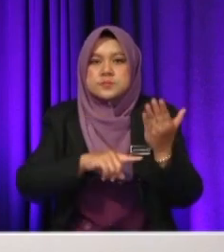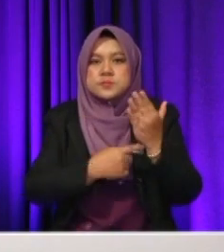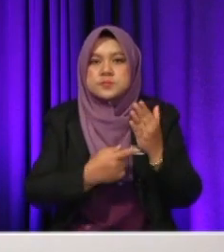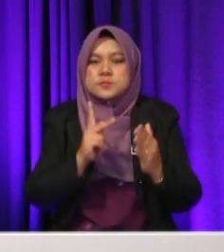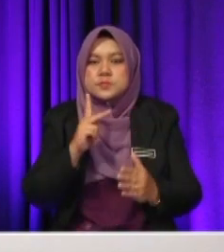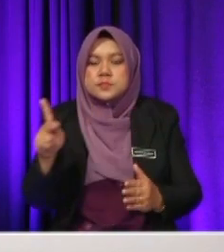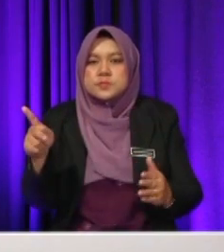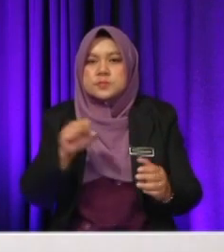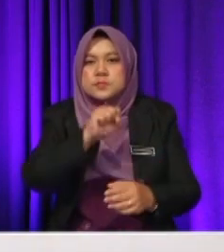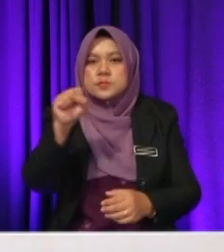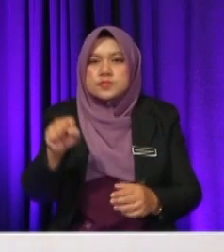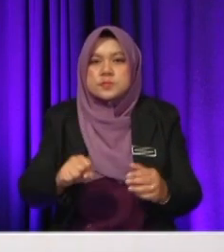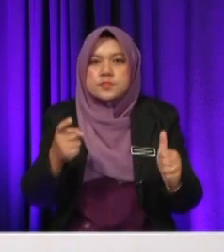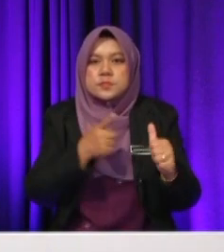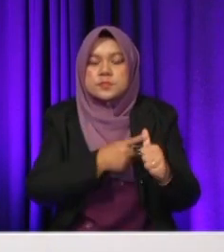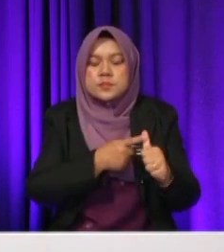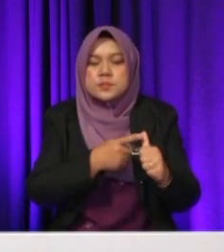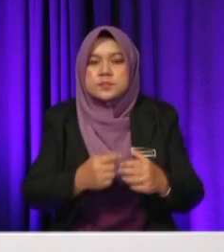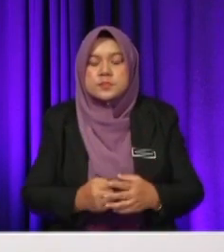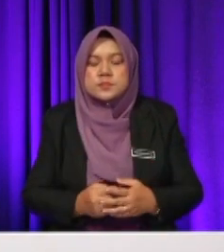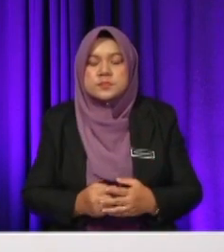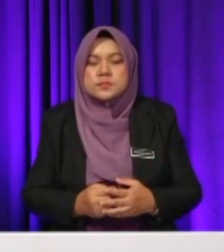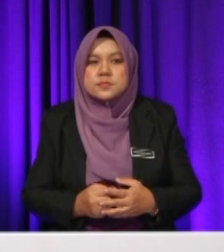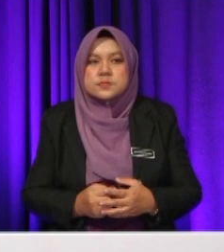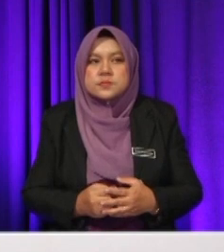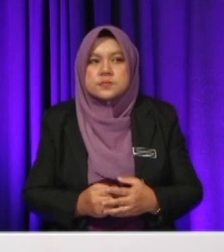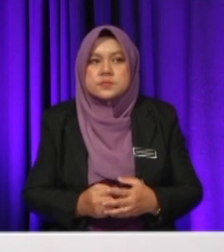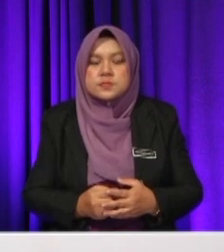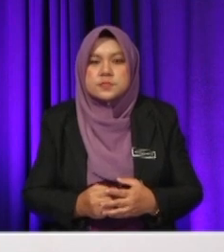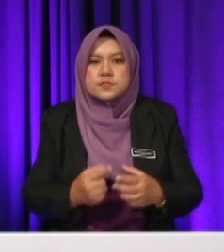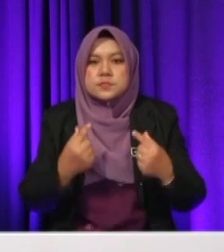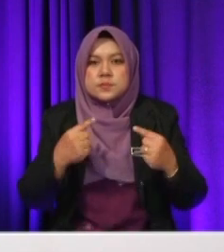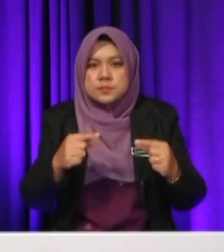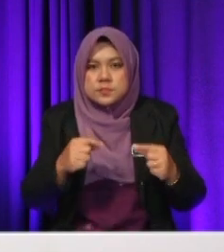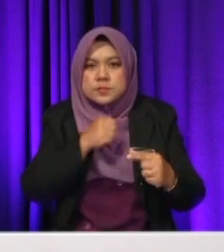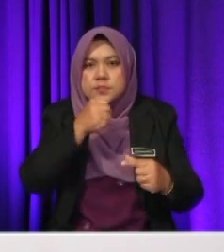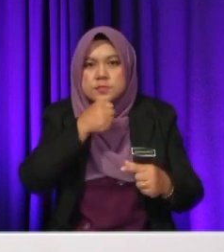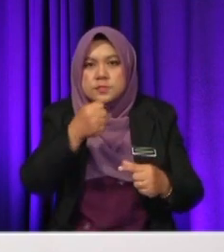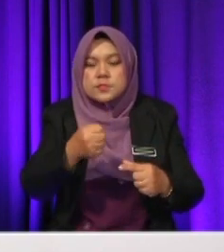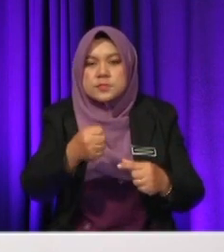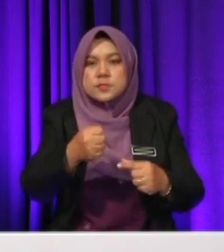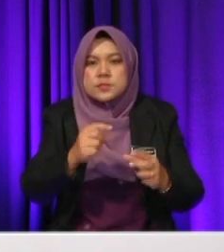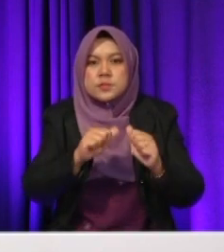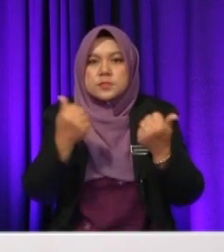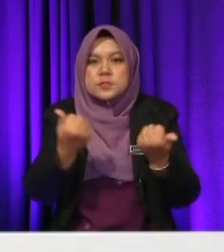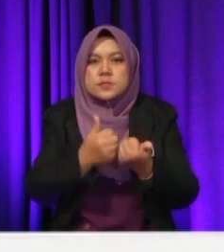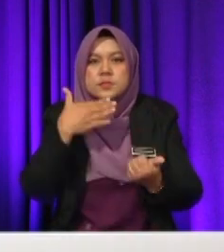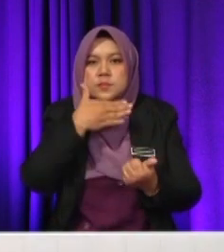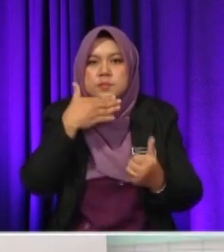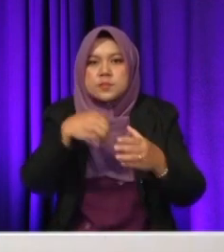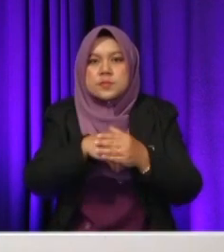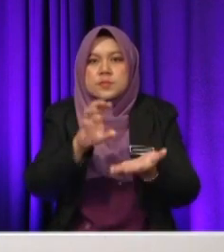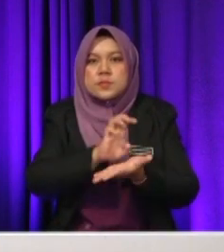yang pertama dengar kata Bang kaum muda dalam memajukan diri dalam ekonomi